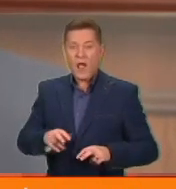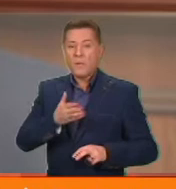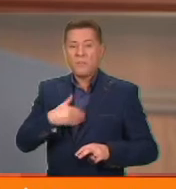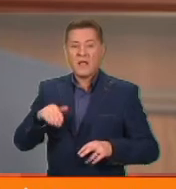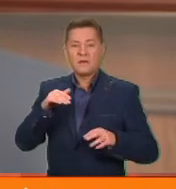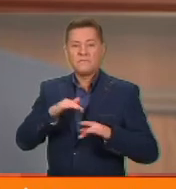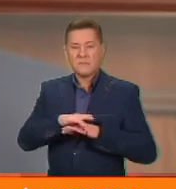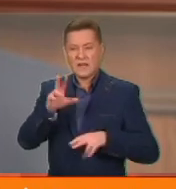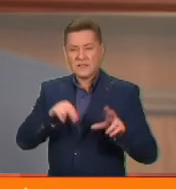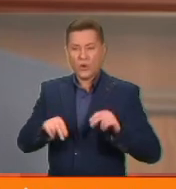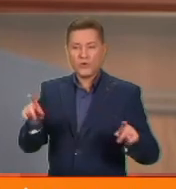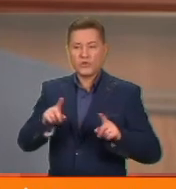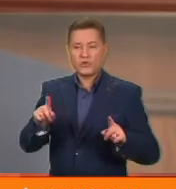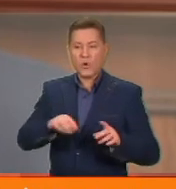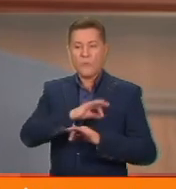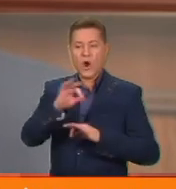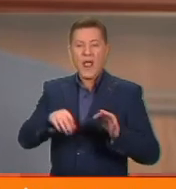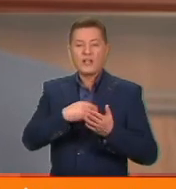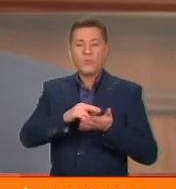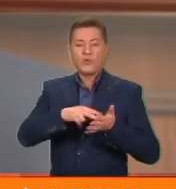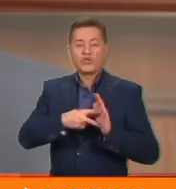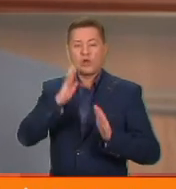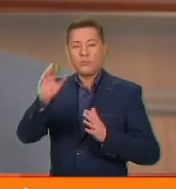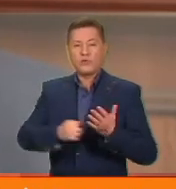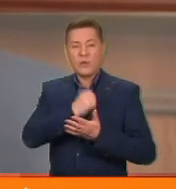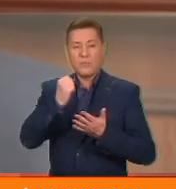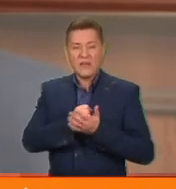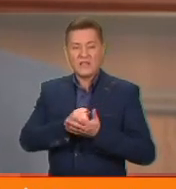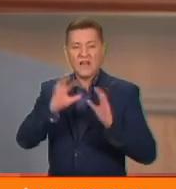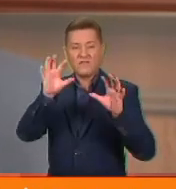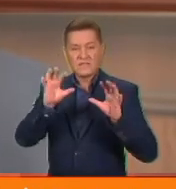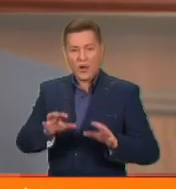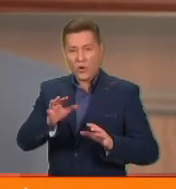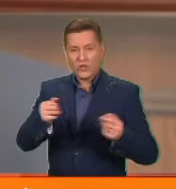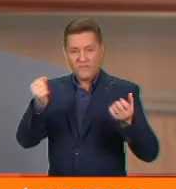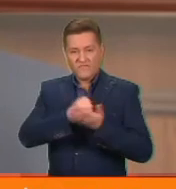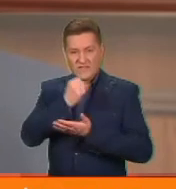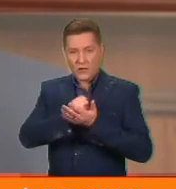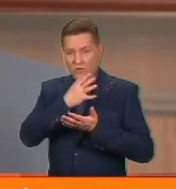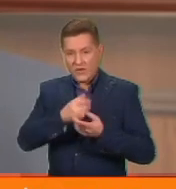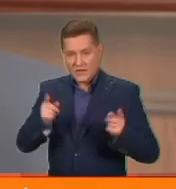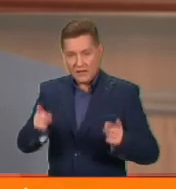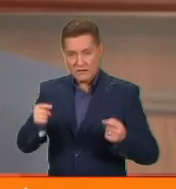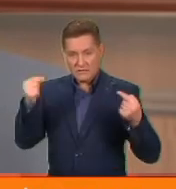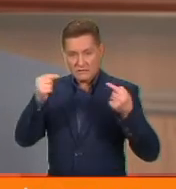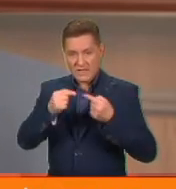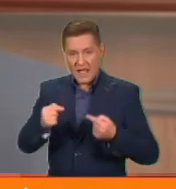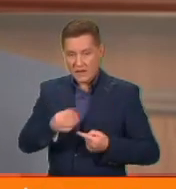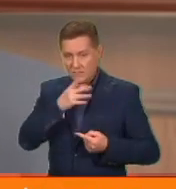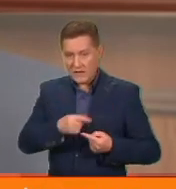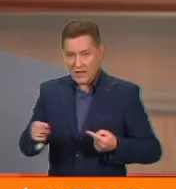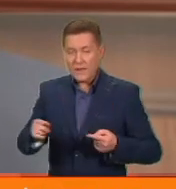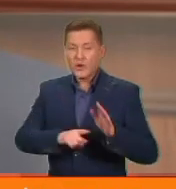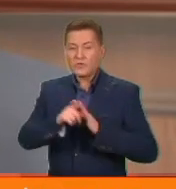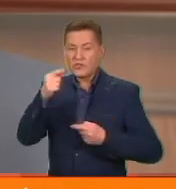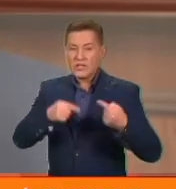не вперше проєкт бюджету буде прийнято в законом встановлені терміни. Ми розпочали цю дискусію, як ви знаєте,